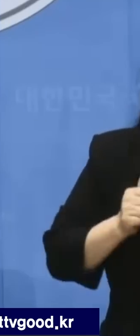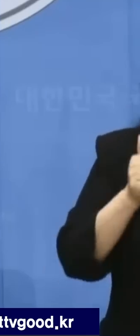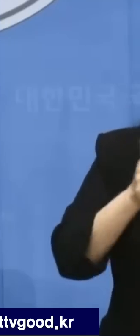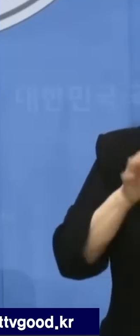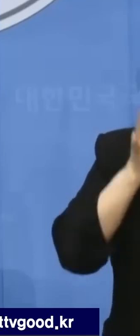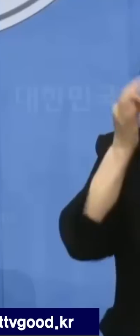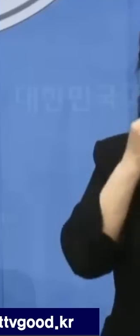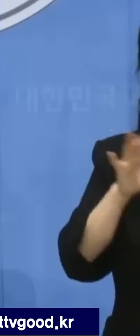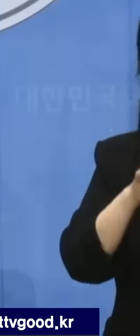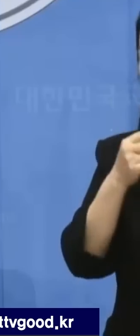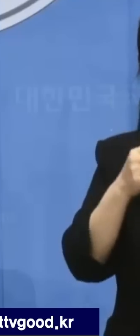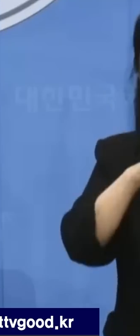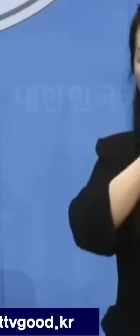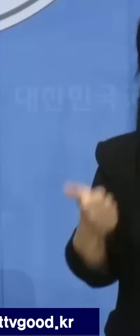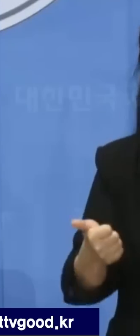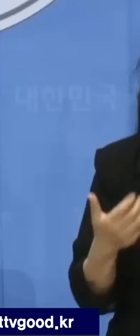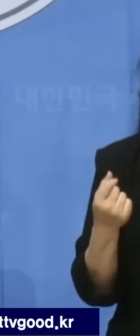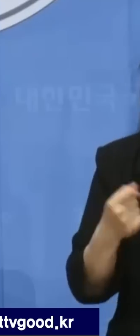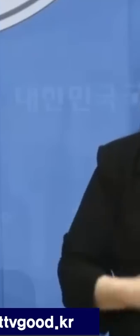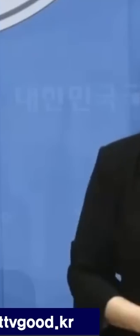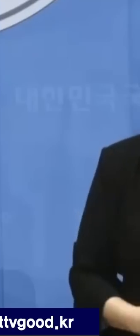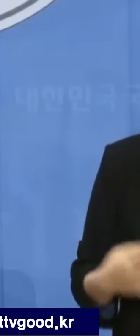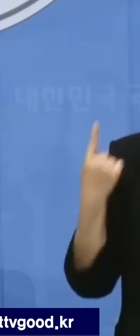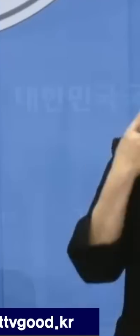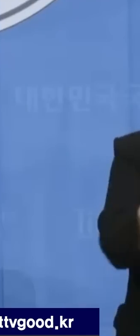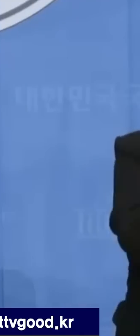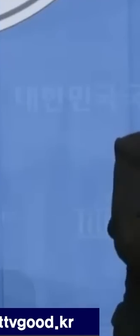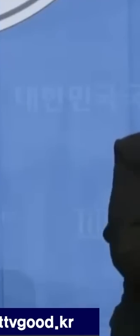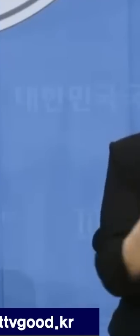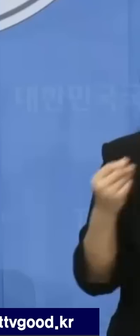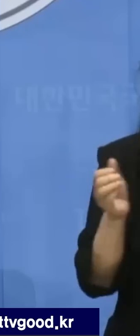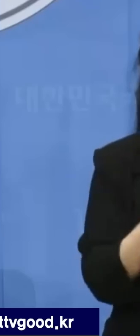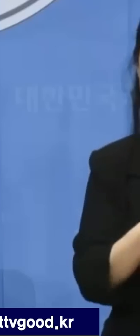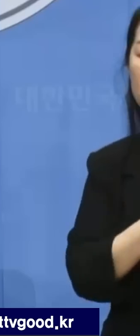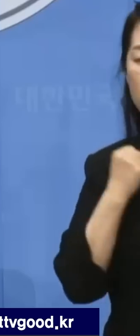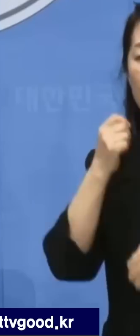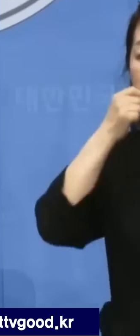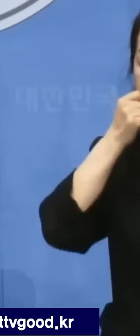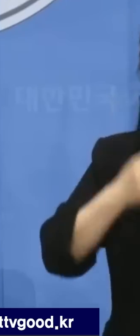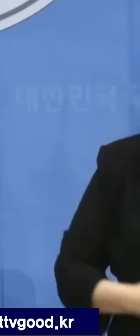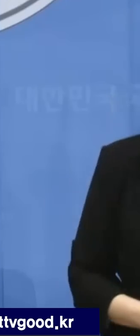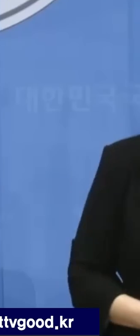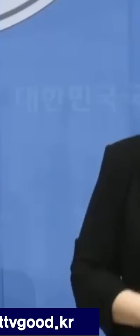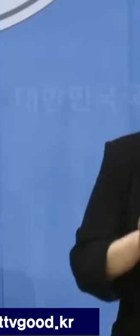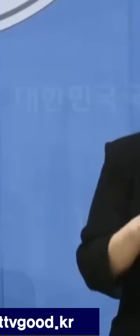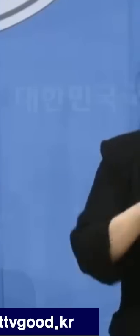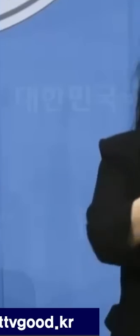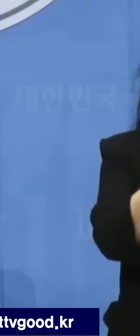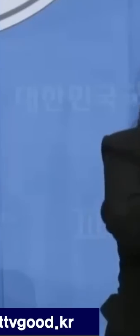민주당도 쓰러집니다. 어제의 개혁을 마쳤다 하여 오늘의 개혁과제를 미룰 수는 없습니다. 또한